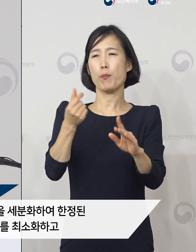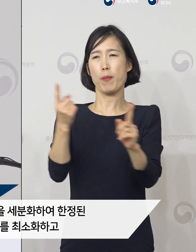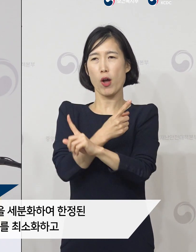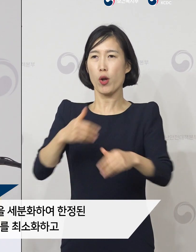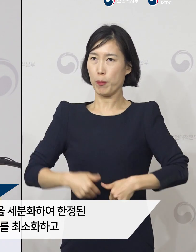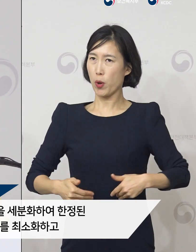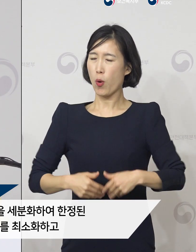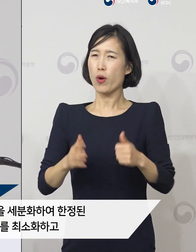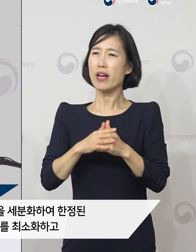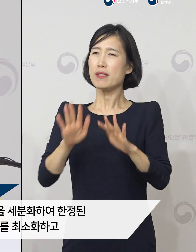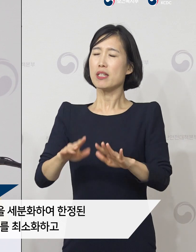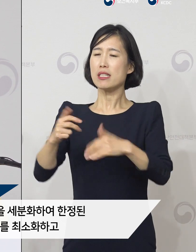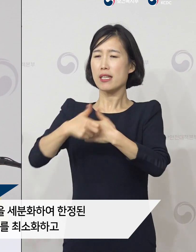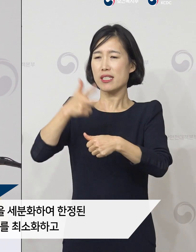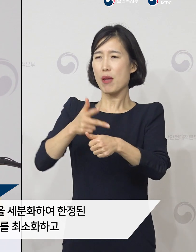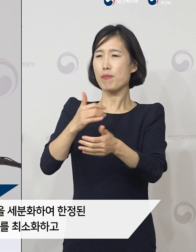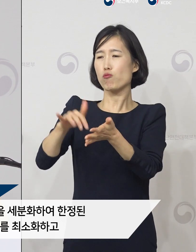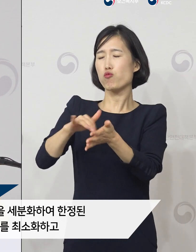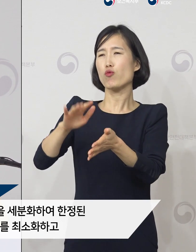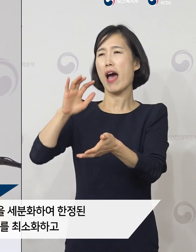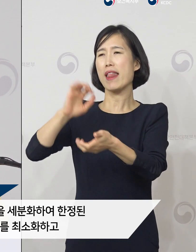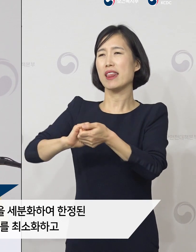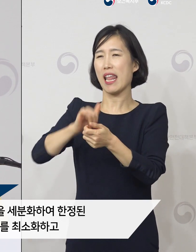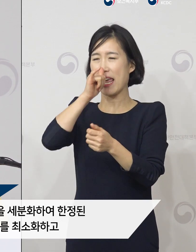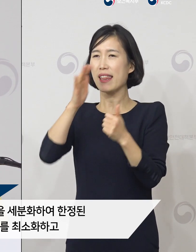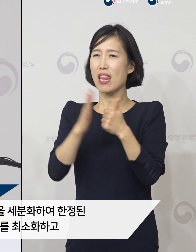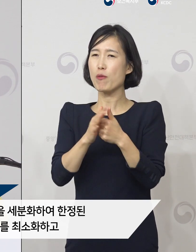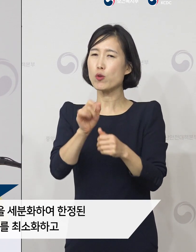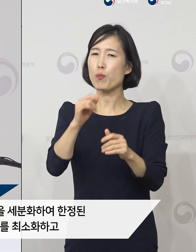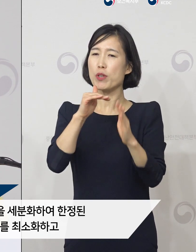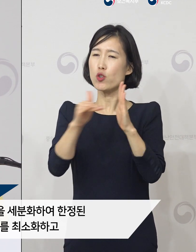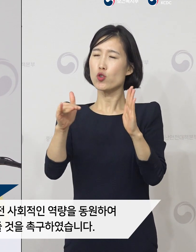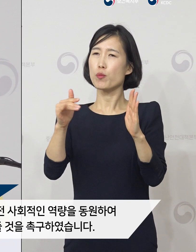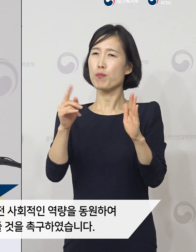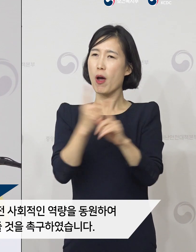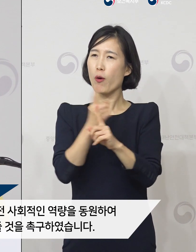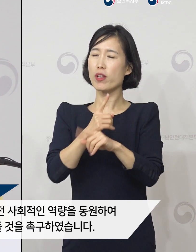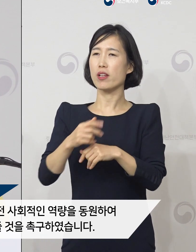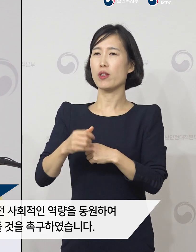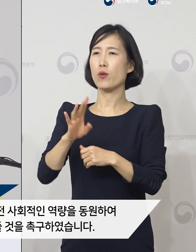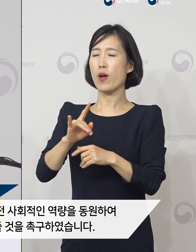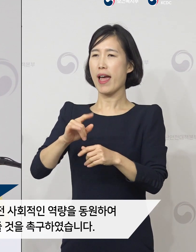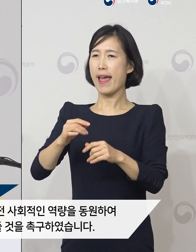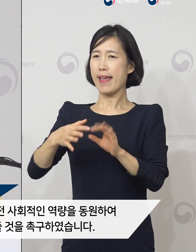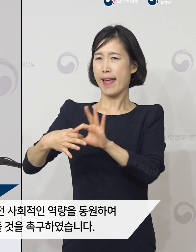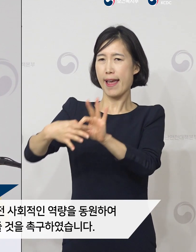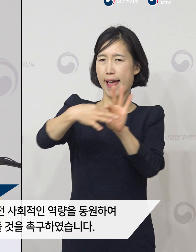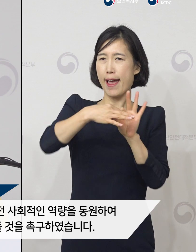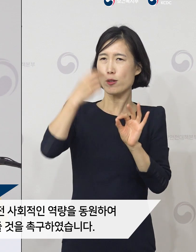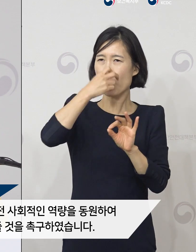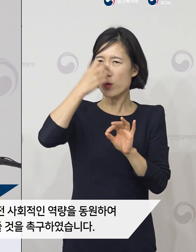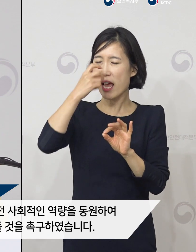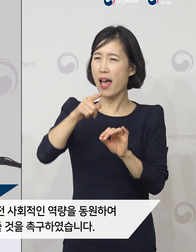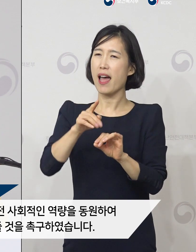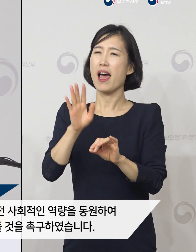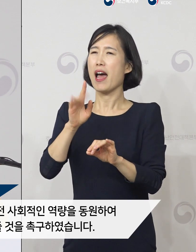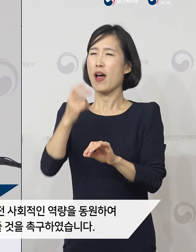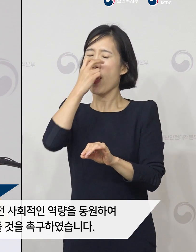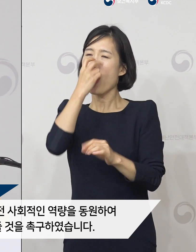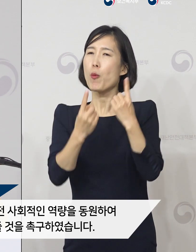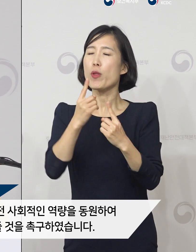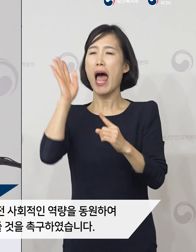자원을 효율적으로 사용하여 사망 등의 피해를 최소화하고 역학주사의 역량도 확산 방지를